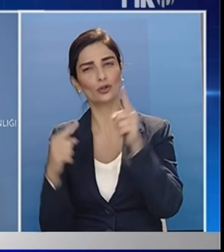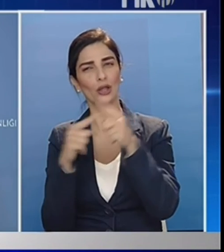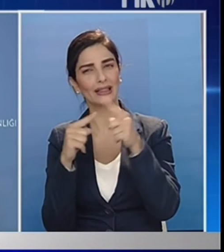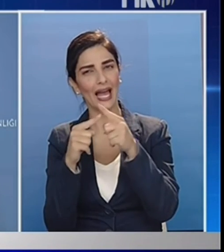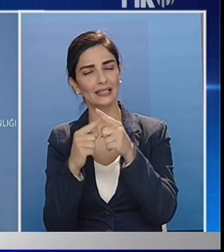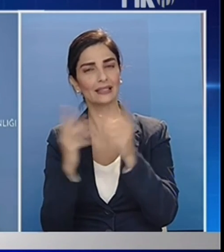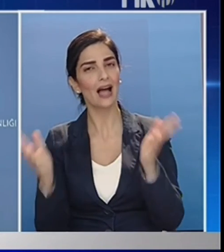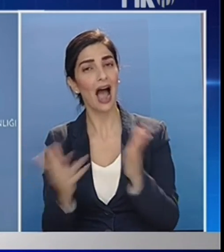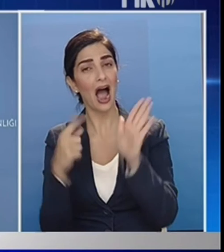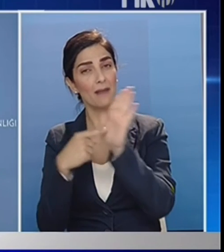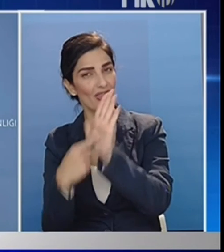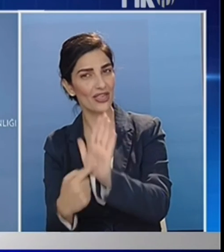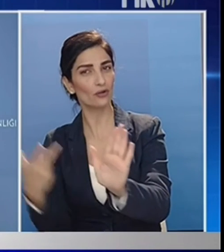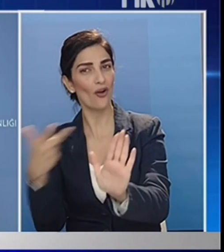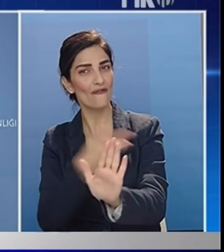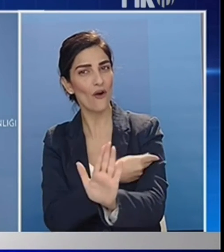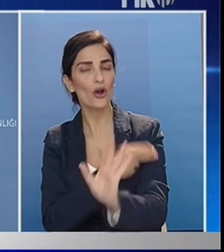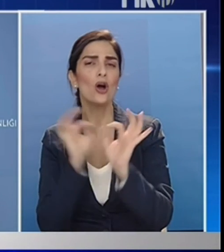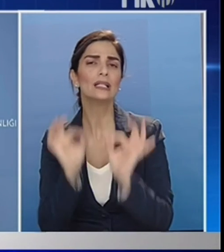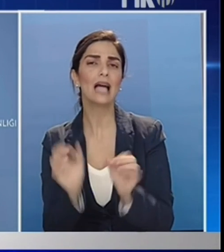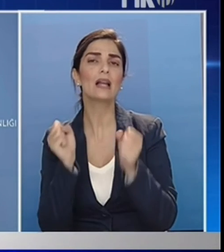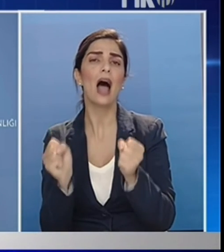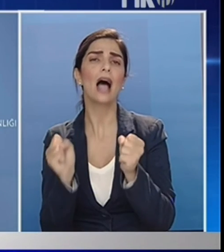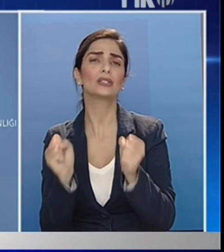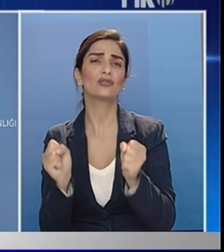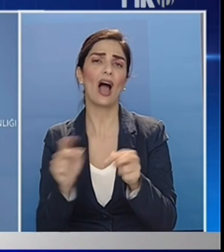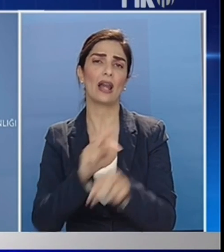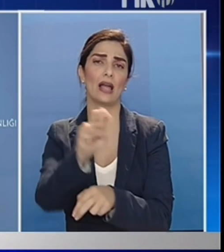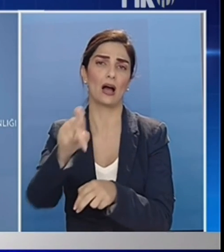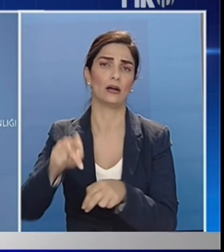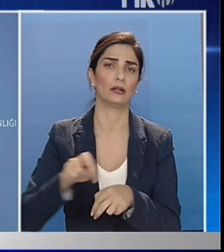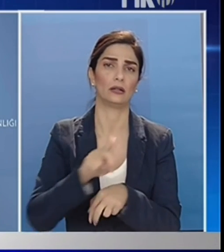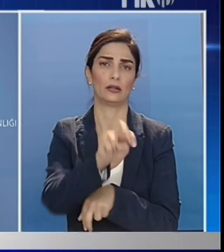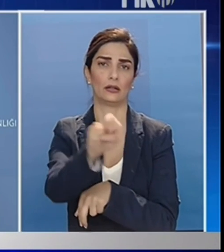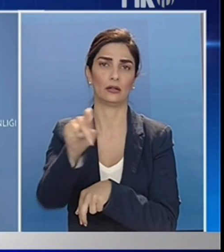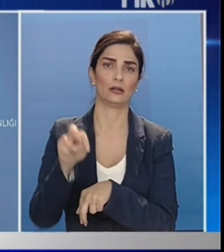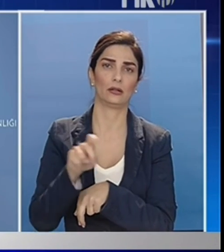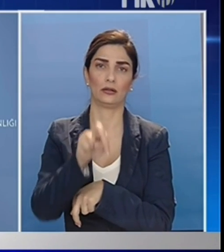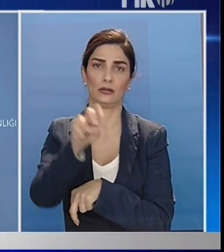και θα επιτρέψει να επανέλθουμε με ασφάλεια σε πιο φυσιολογικές συνθήκες.